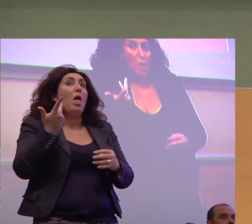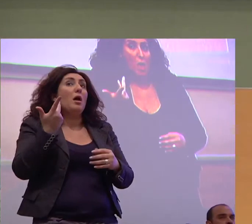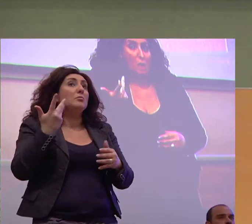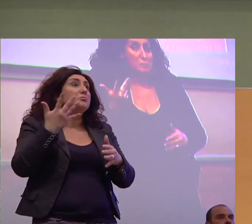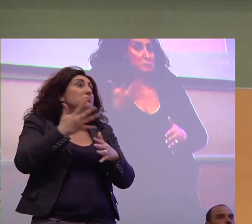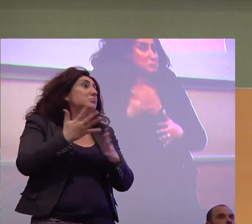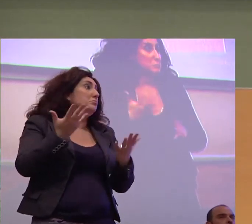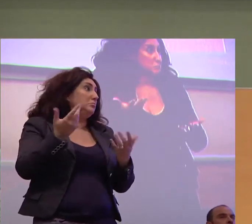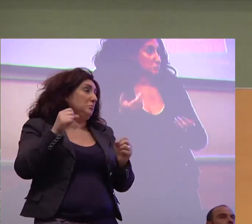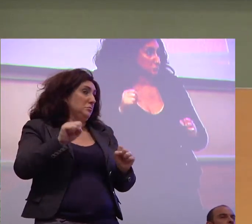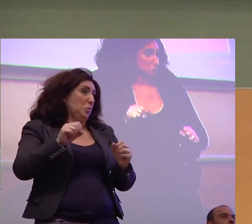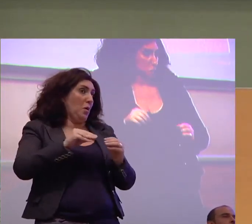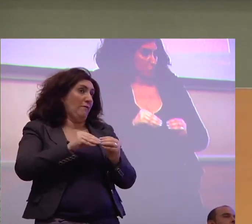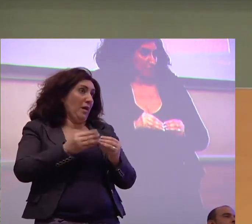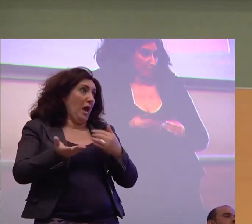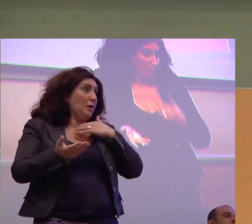lo possiamo fare.